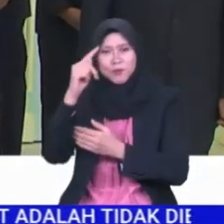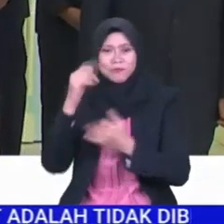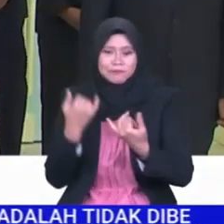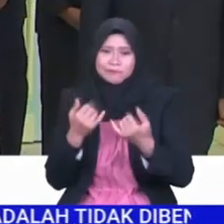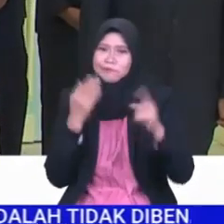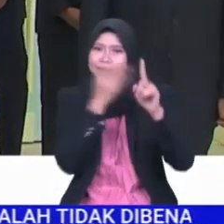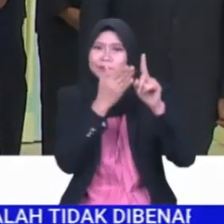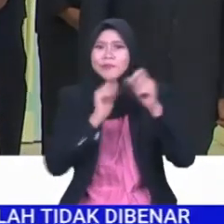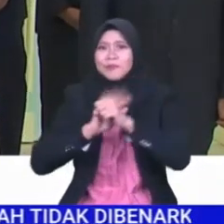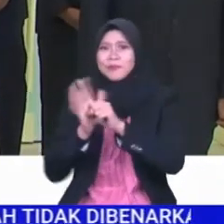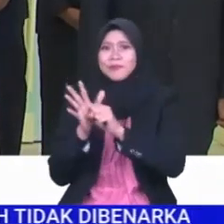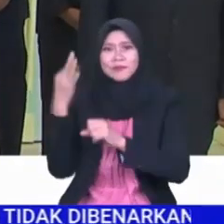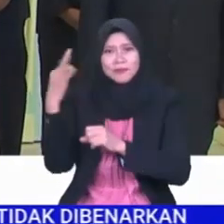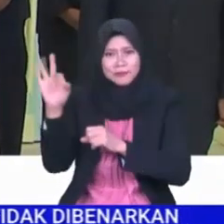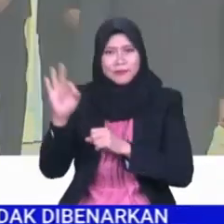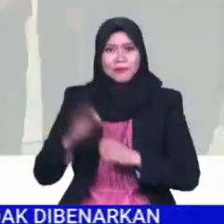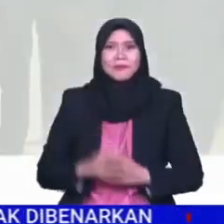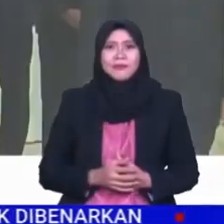pandemik COVID-19.